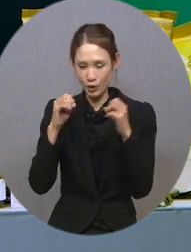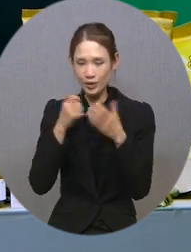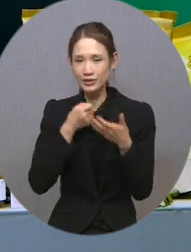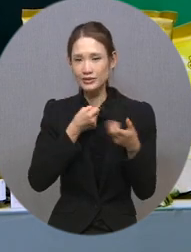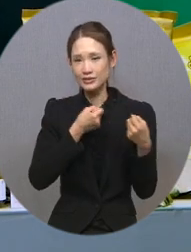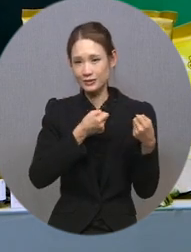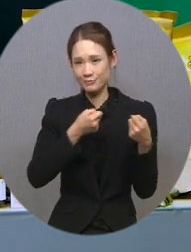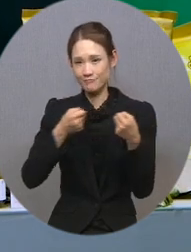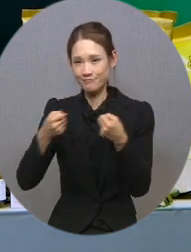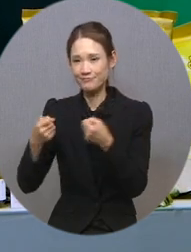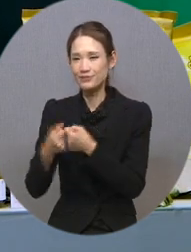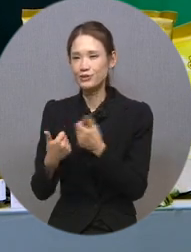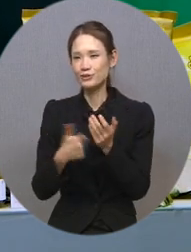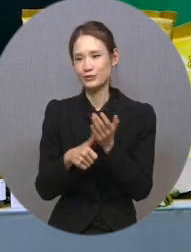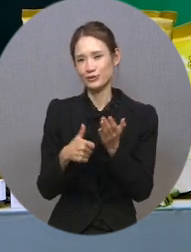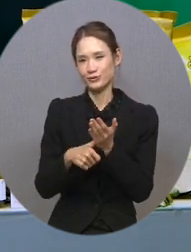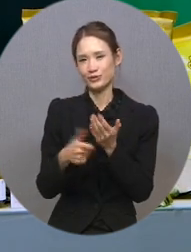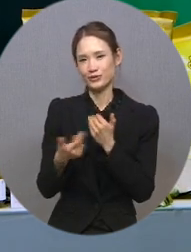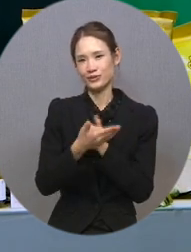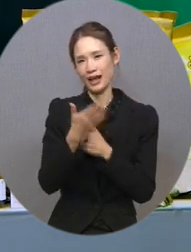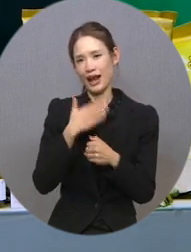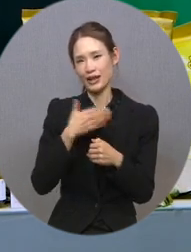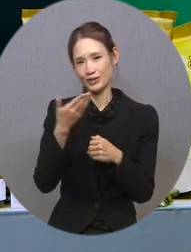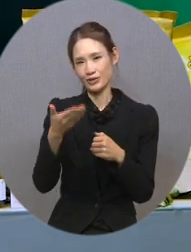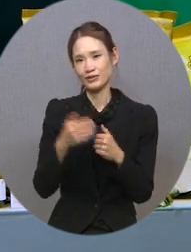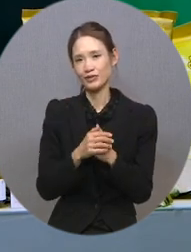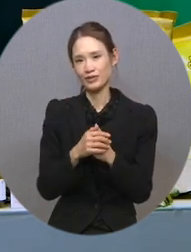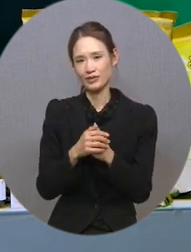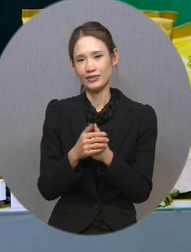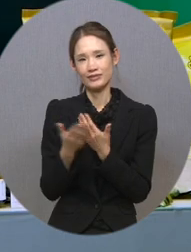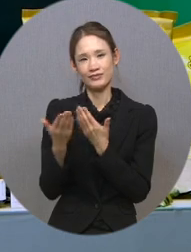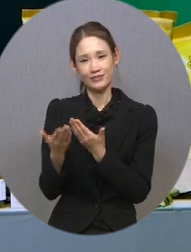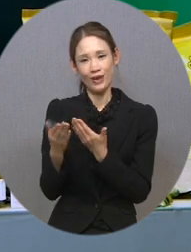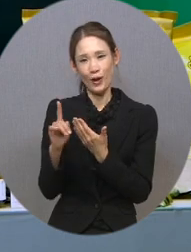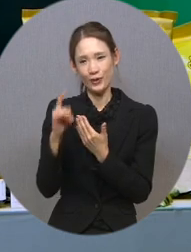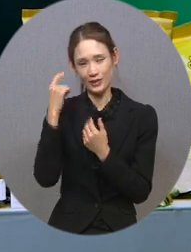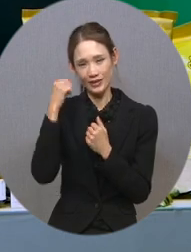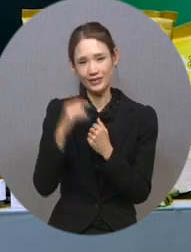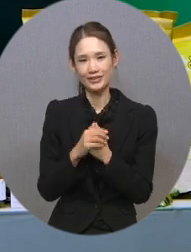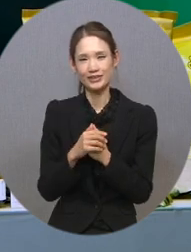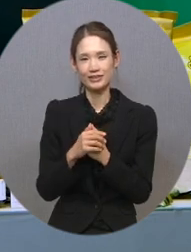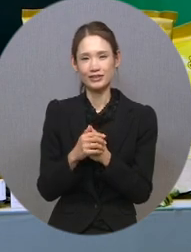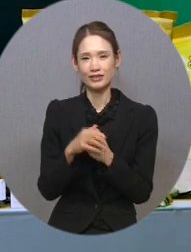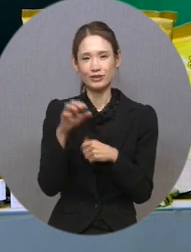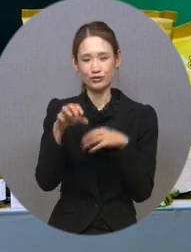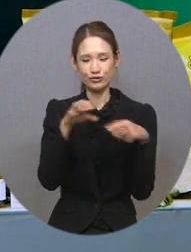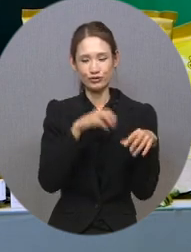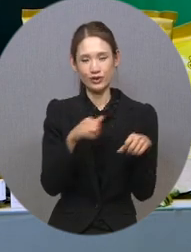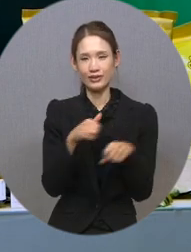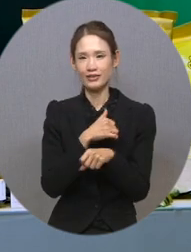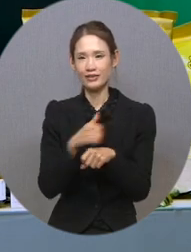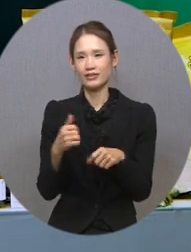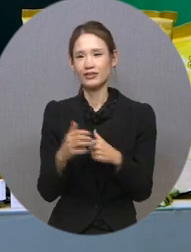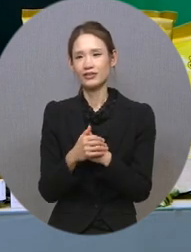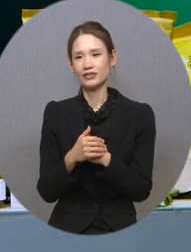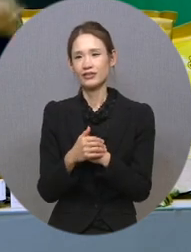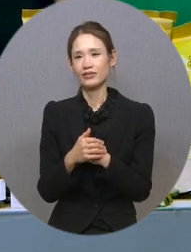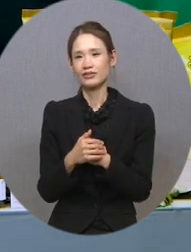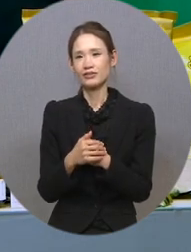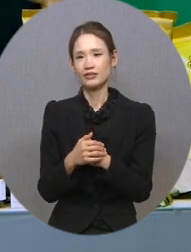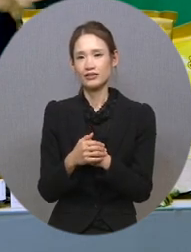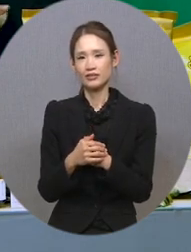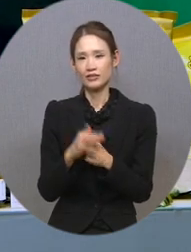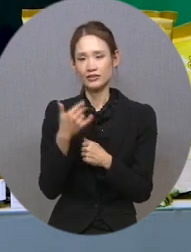다니면서 남도장터 물건을 여러분들께 알려드리고 있는데 어떠셨어요 에리씨? 저희가 쭉 몇 군데 다녔잖아요. 정말